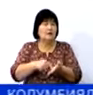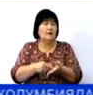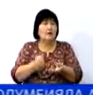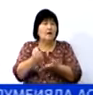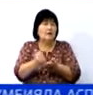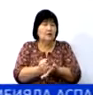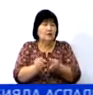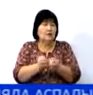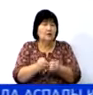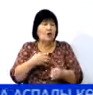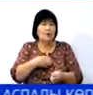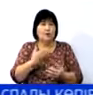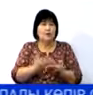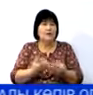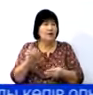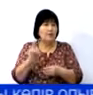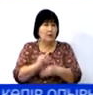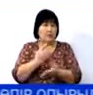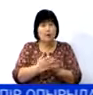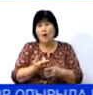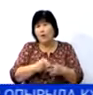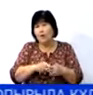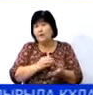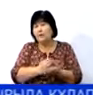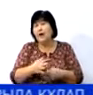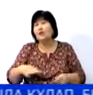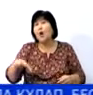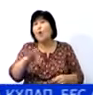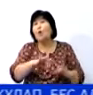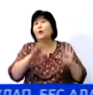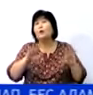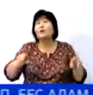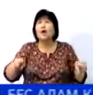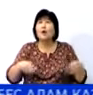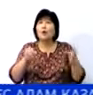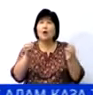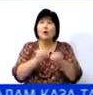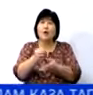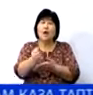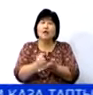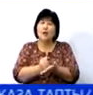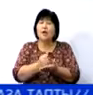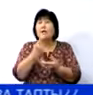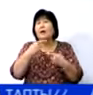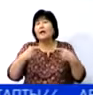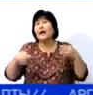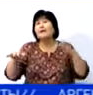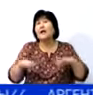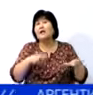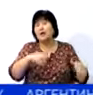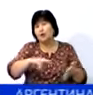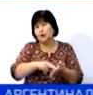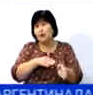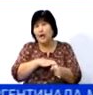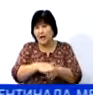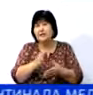ұстау өзекті мәселенің бірі болып отыр. Осы бағытта облыс орталығында құрылған тұрақтандыру қоры бірқатар шараларды жүзеге